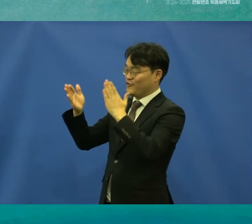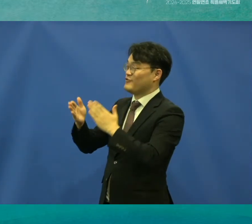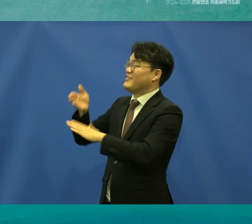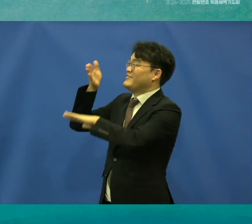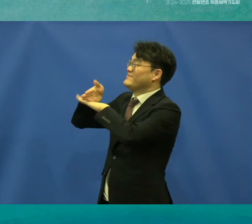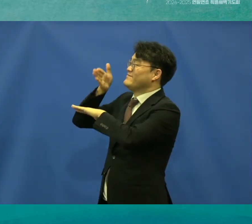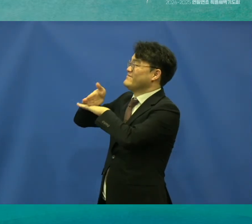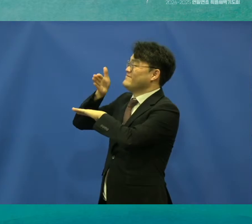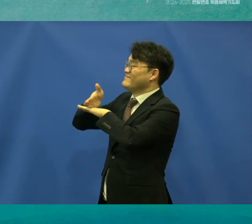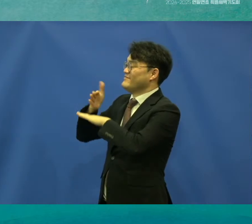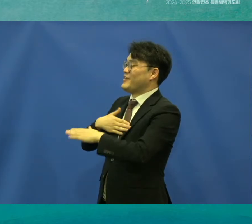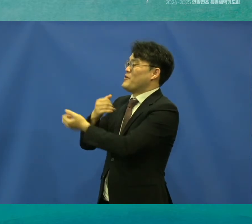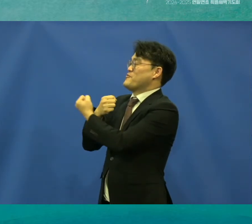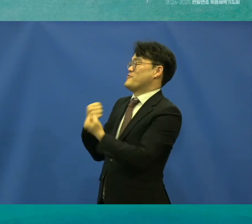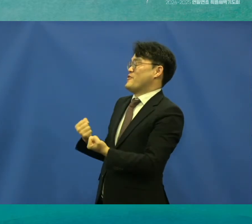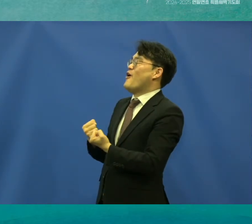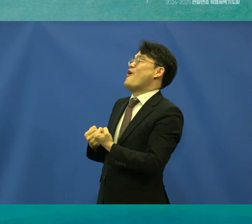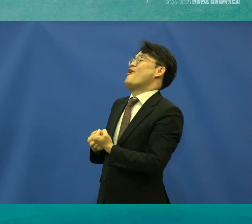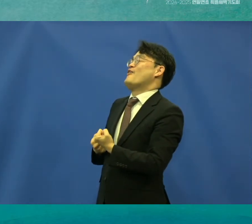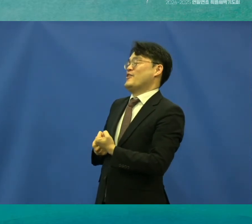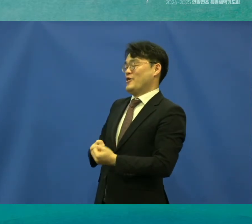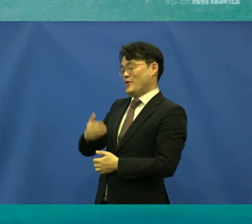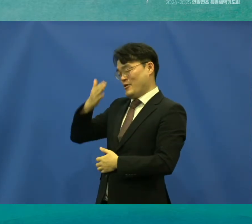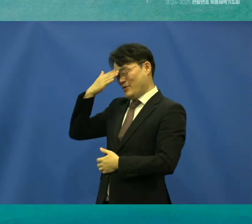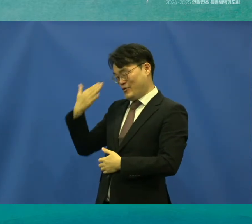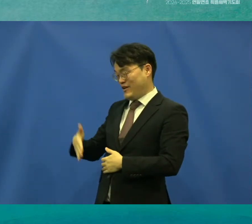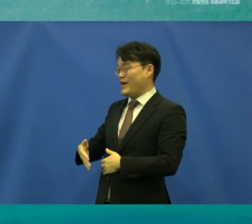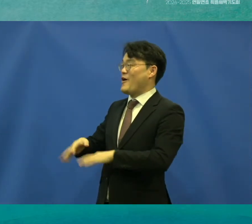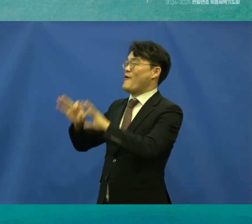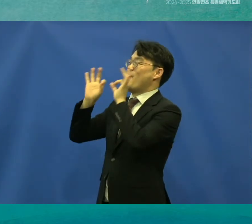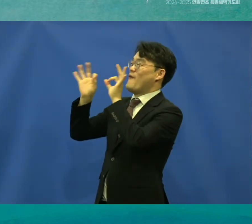내가 용서를 받은 것에 대해서는 I'm okay.